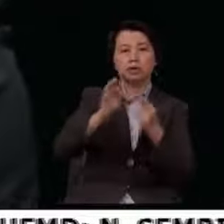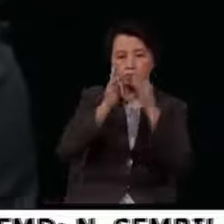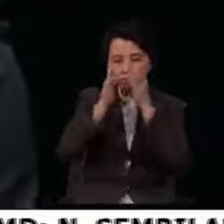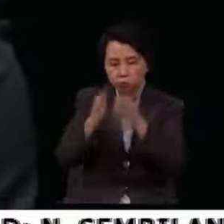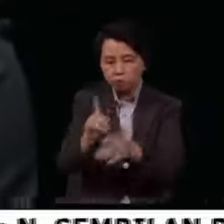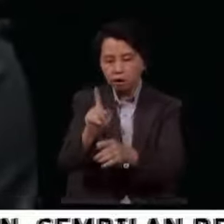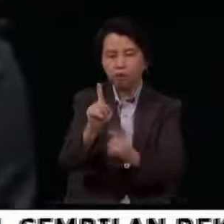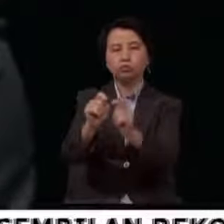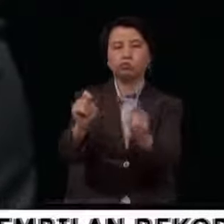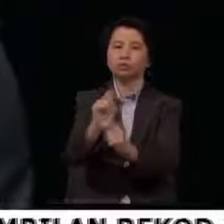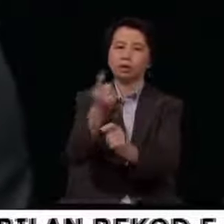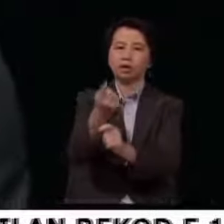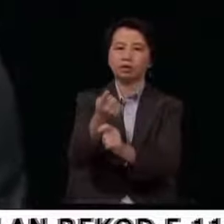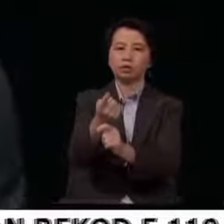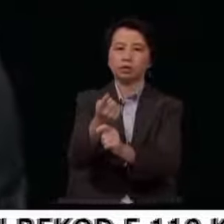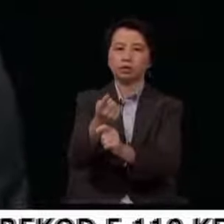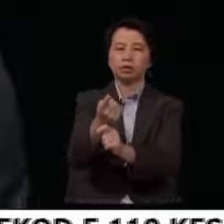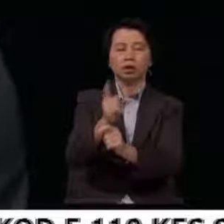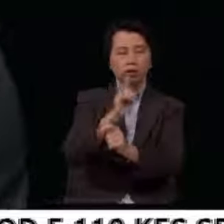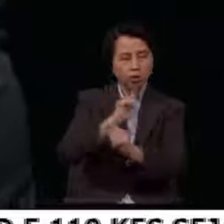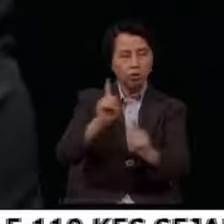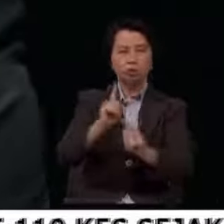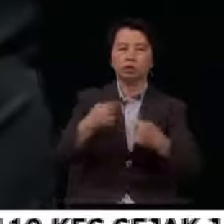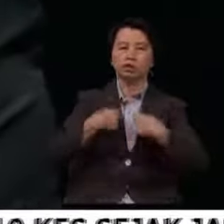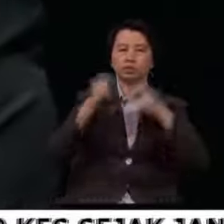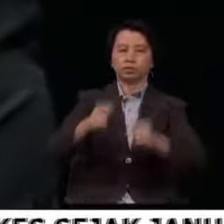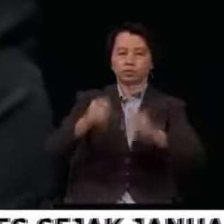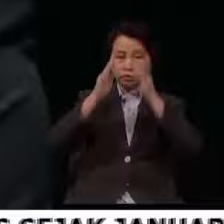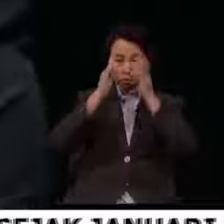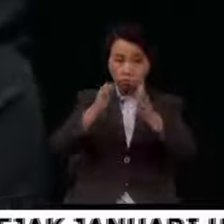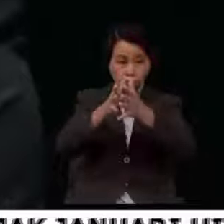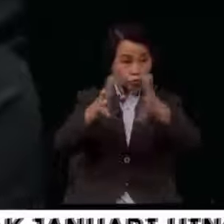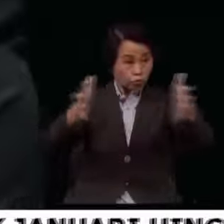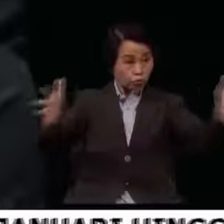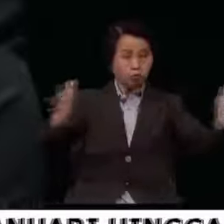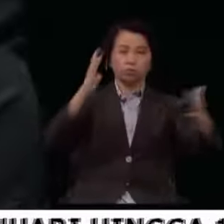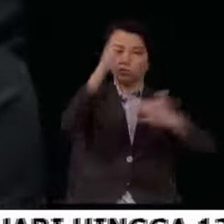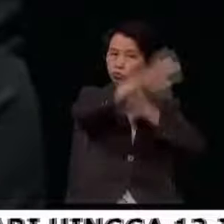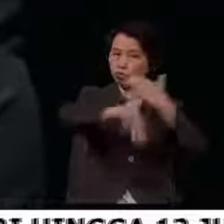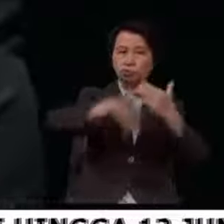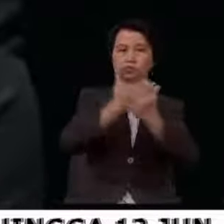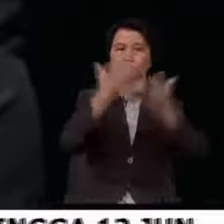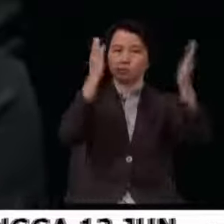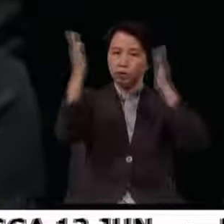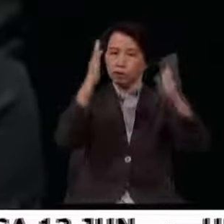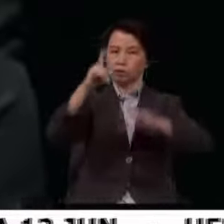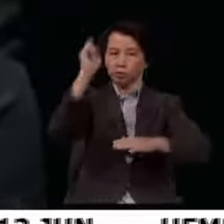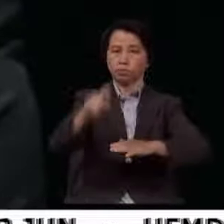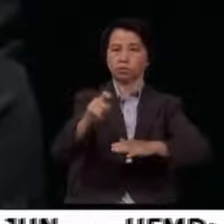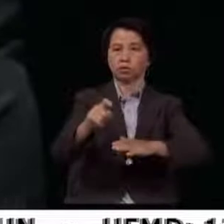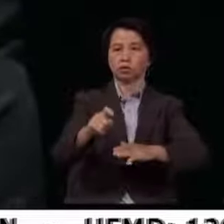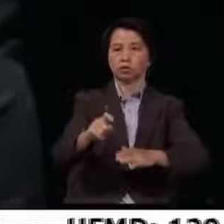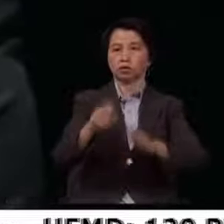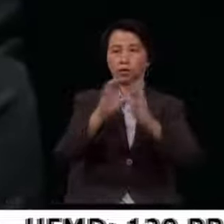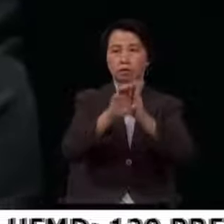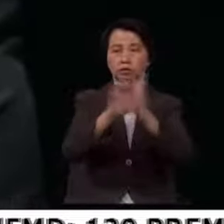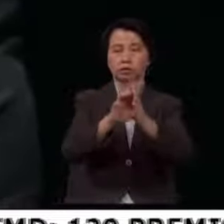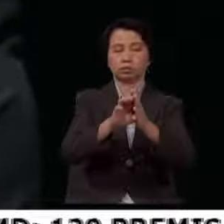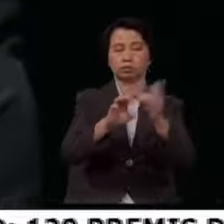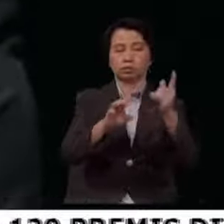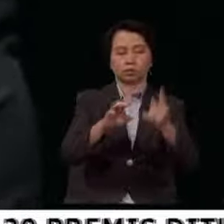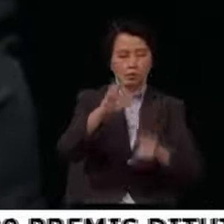hanya dibuat atau pipis basah-basah di pulau Pinang saja ya